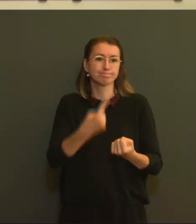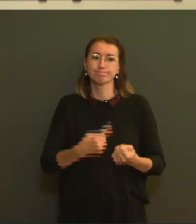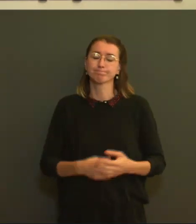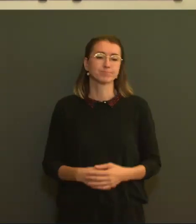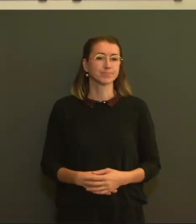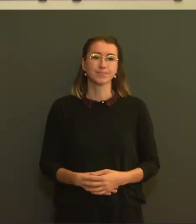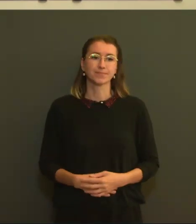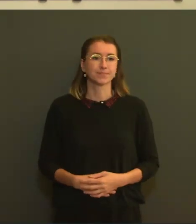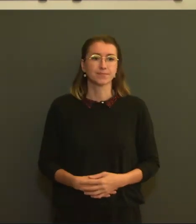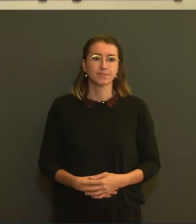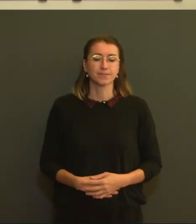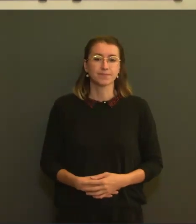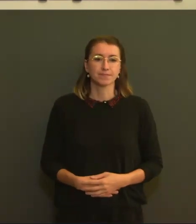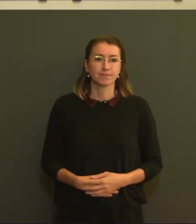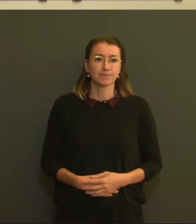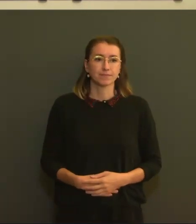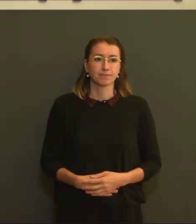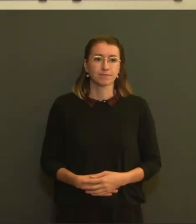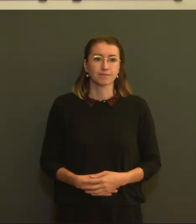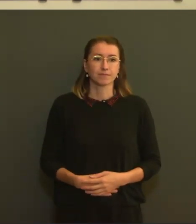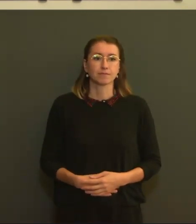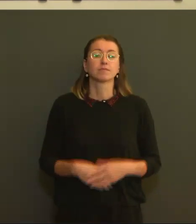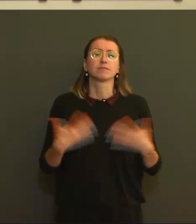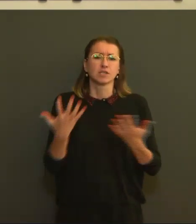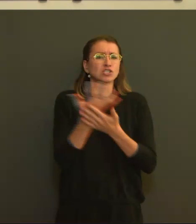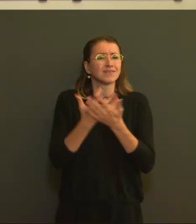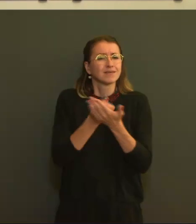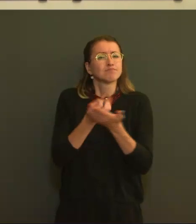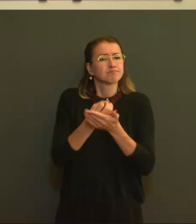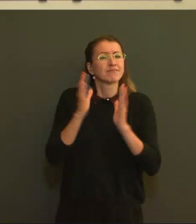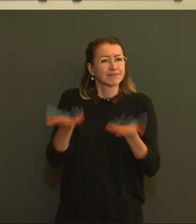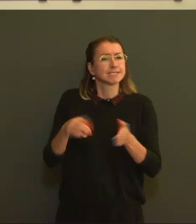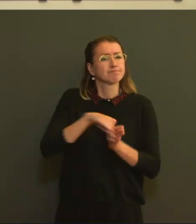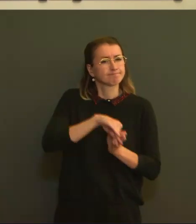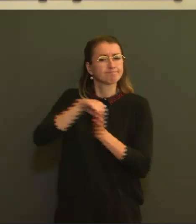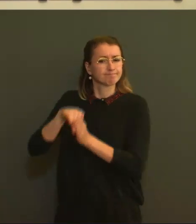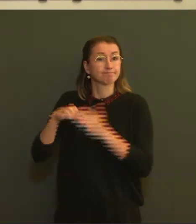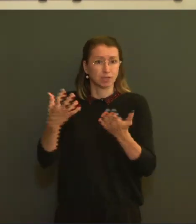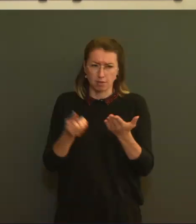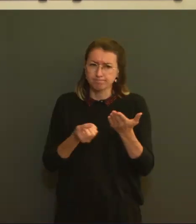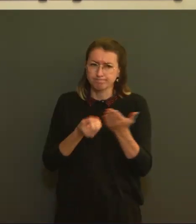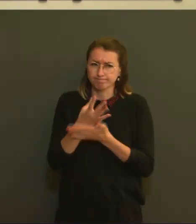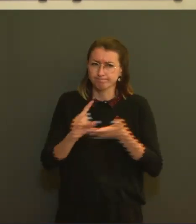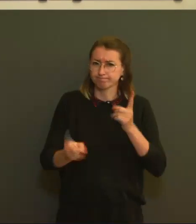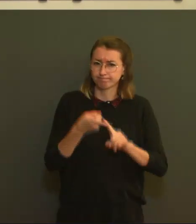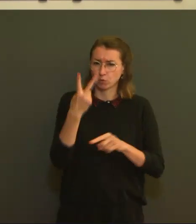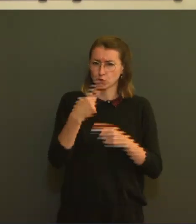Alors, après ces chiffres, nous avons deux messages. Le premier est lié à